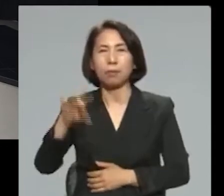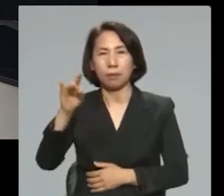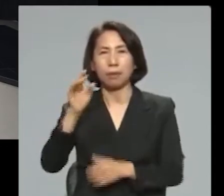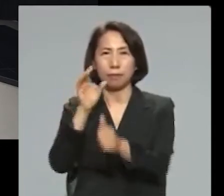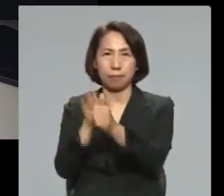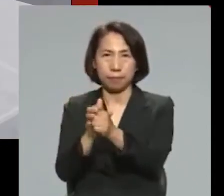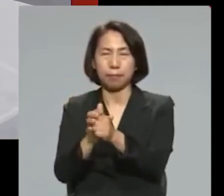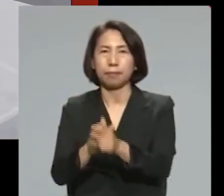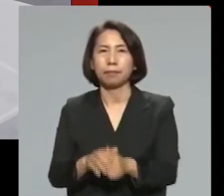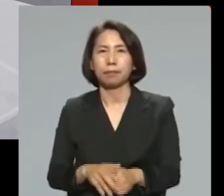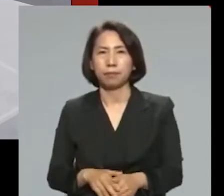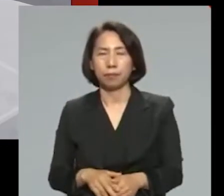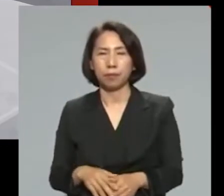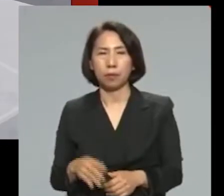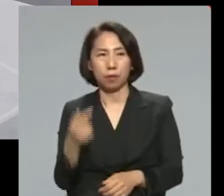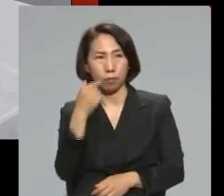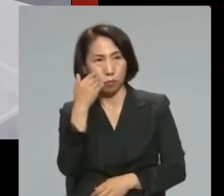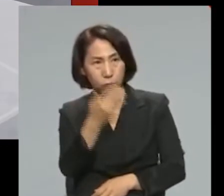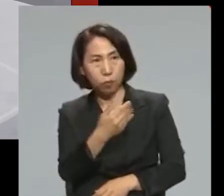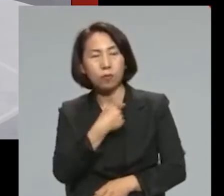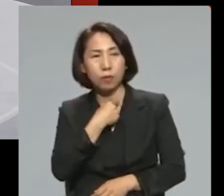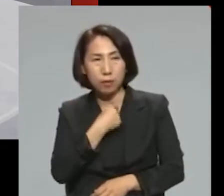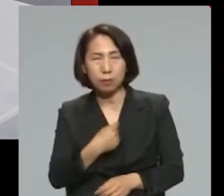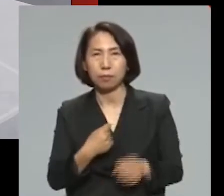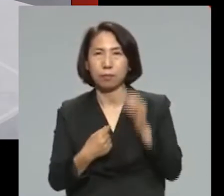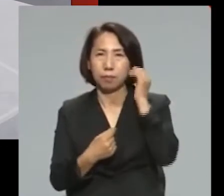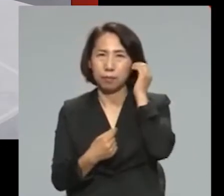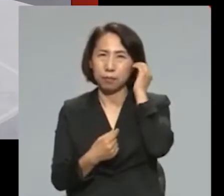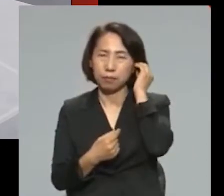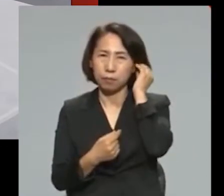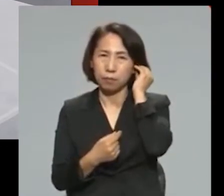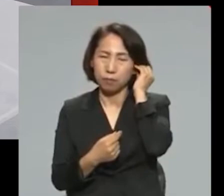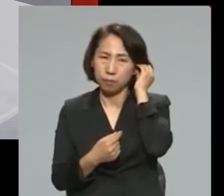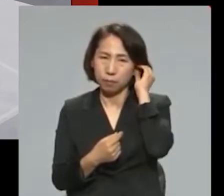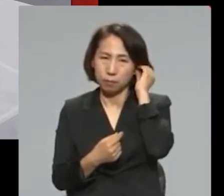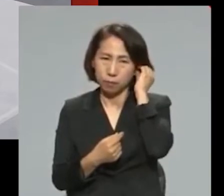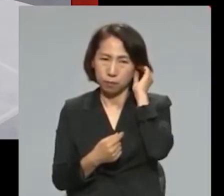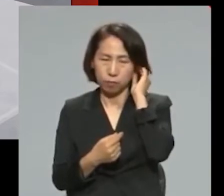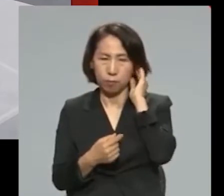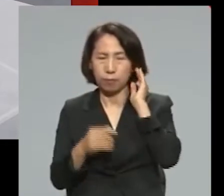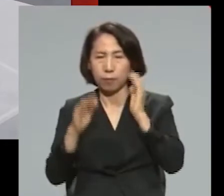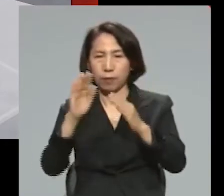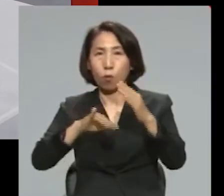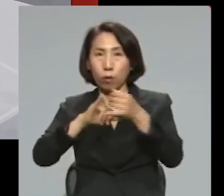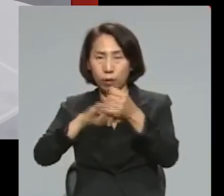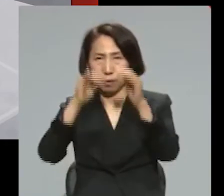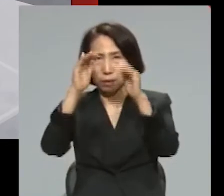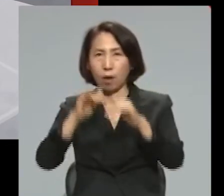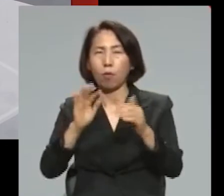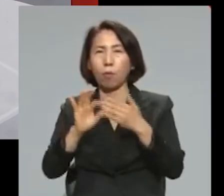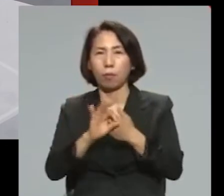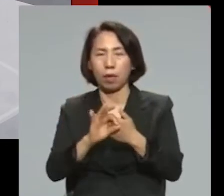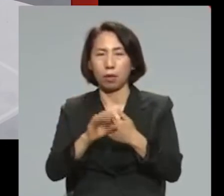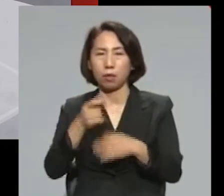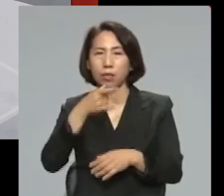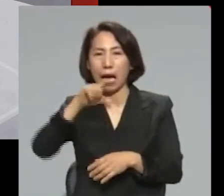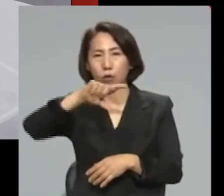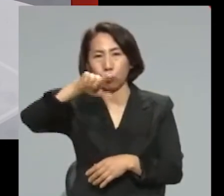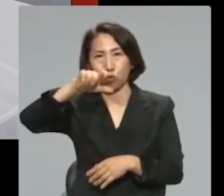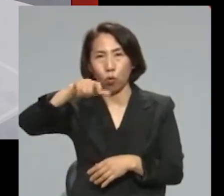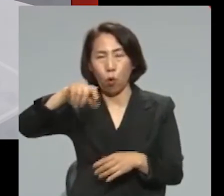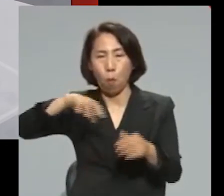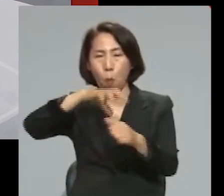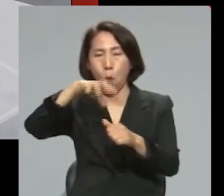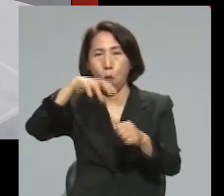시작하시죠. 이묵광 후보에게 질의하겠습니다. 현재 이묵광 후보의 어떤 공약서에 보면 상수도 보호구역 해제라는